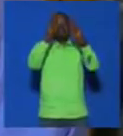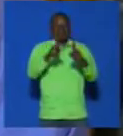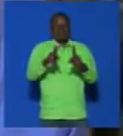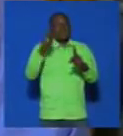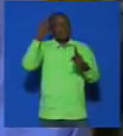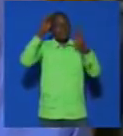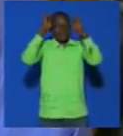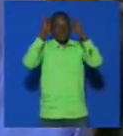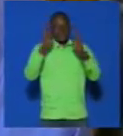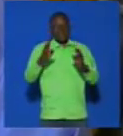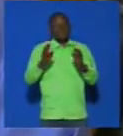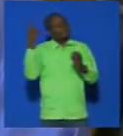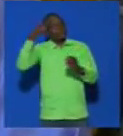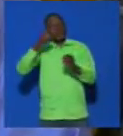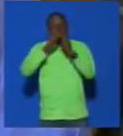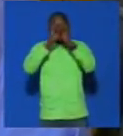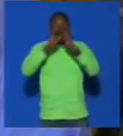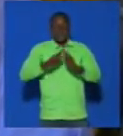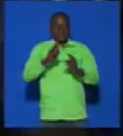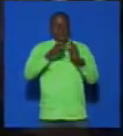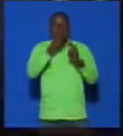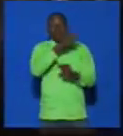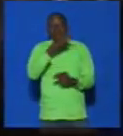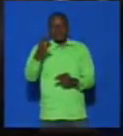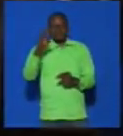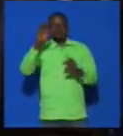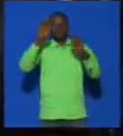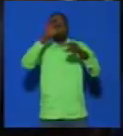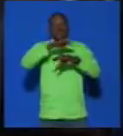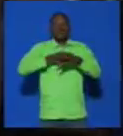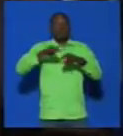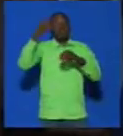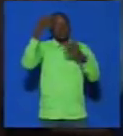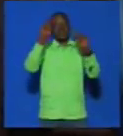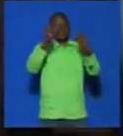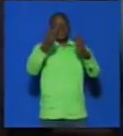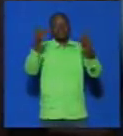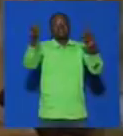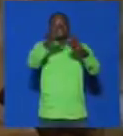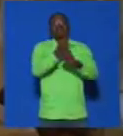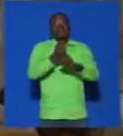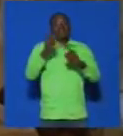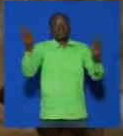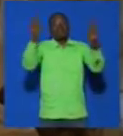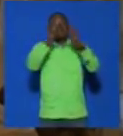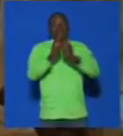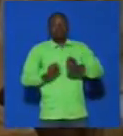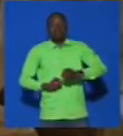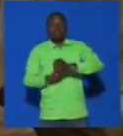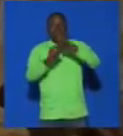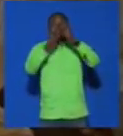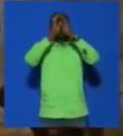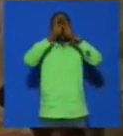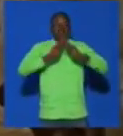maîtres coraniques à l'édification de la paix au burkina faso c'est sous ce thème que se tient cette rencontre sur la sécurité et la paix dans